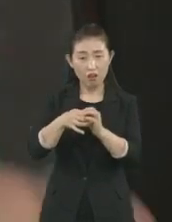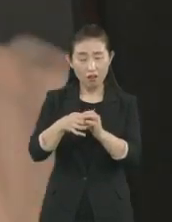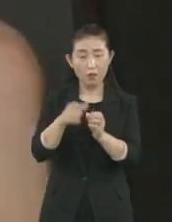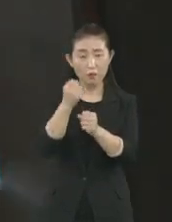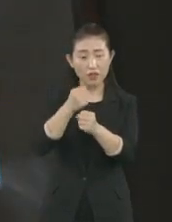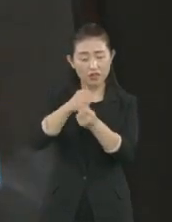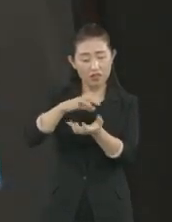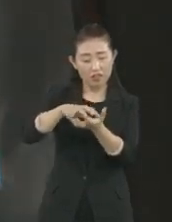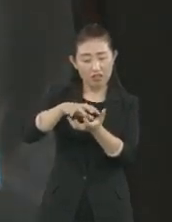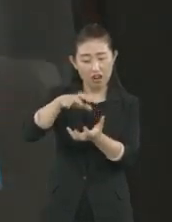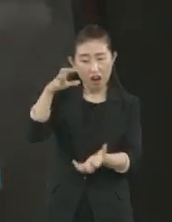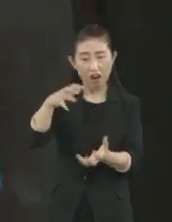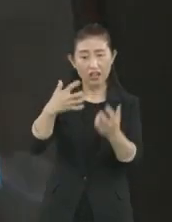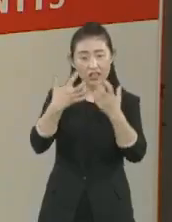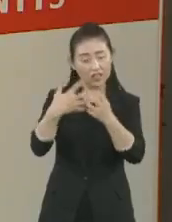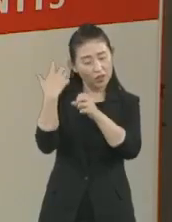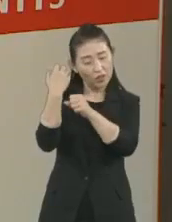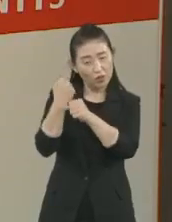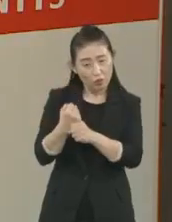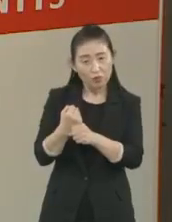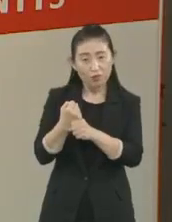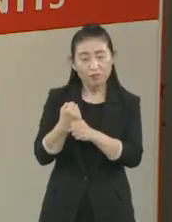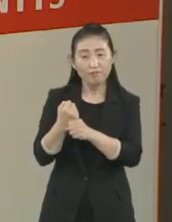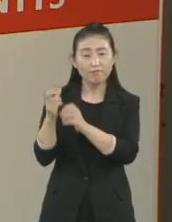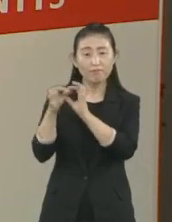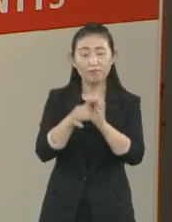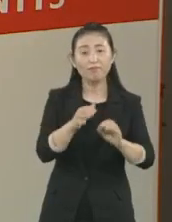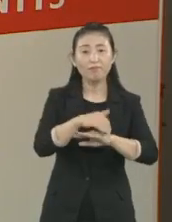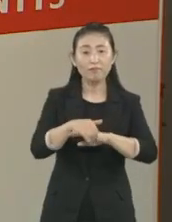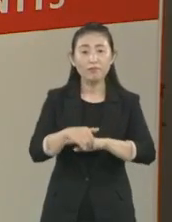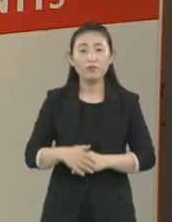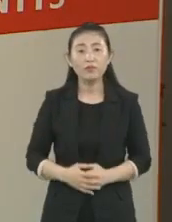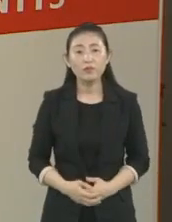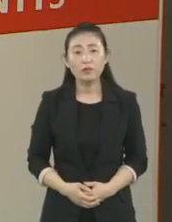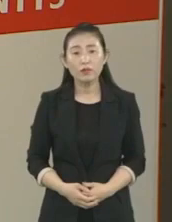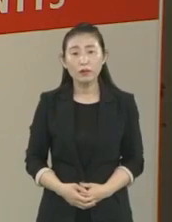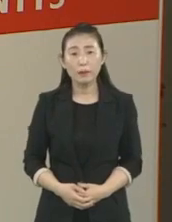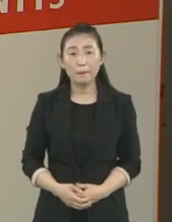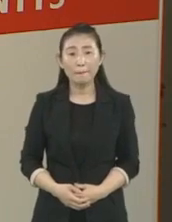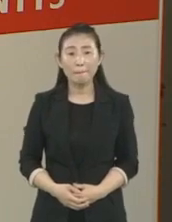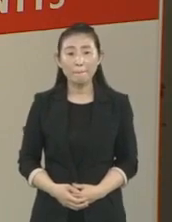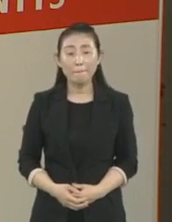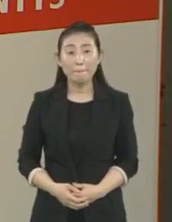대용량 반응기 개발에 나서기로 했습니다. TJB 김진호입니다.